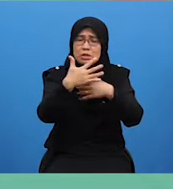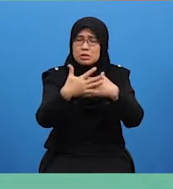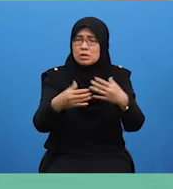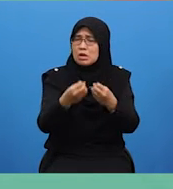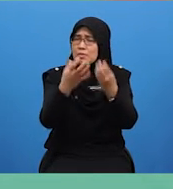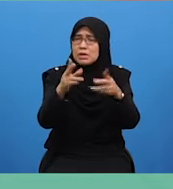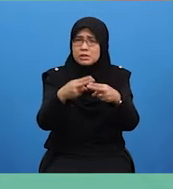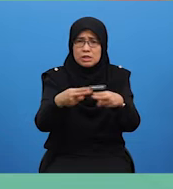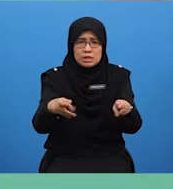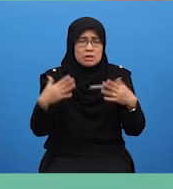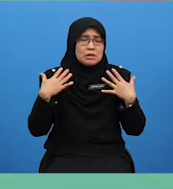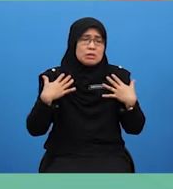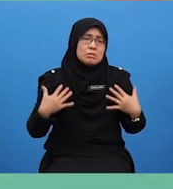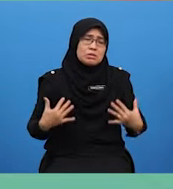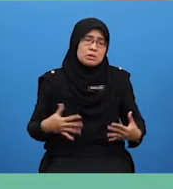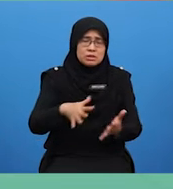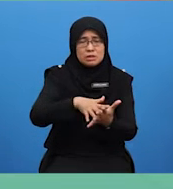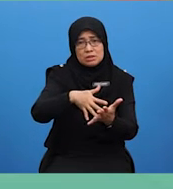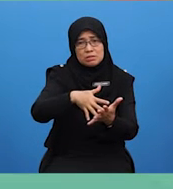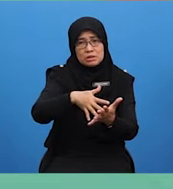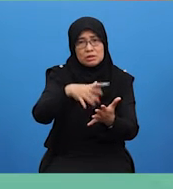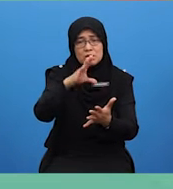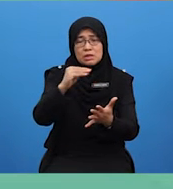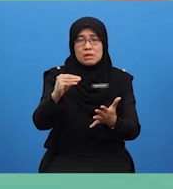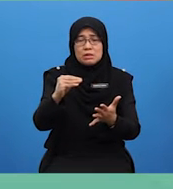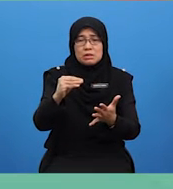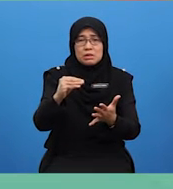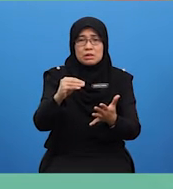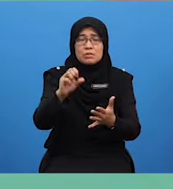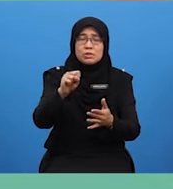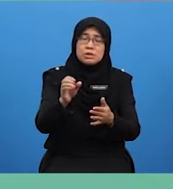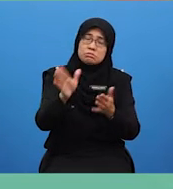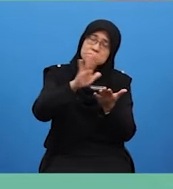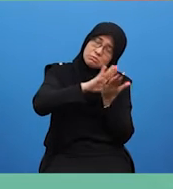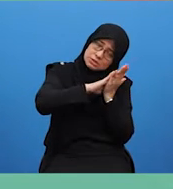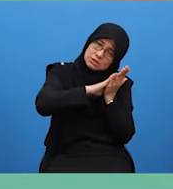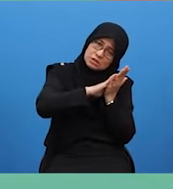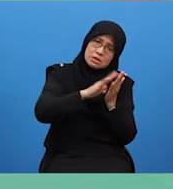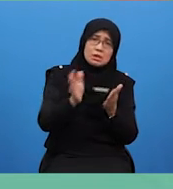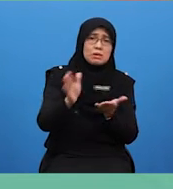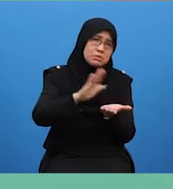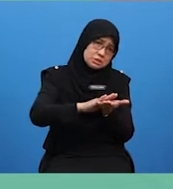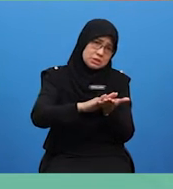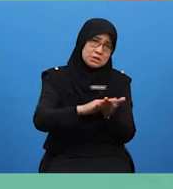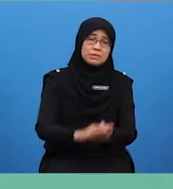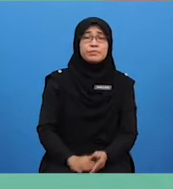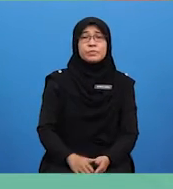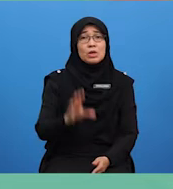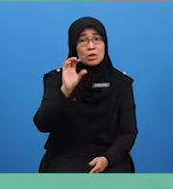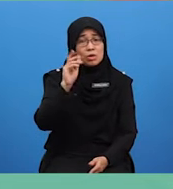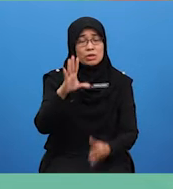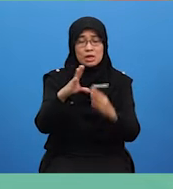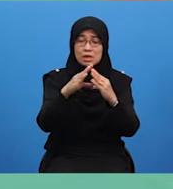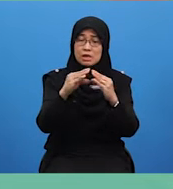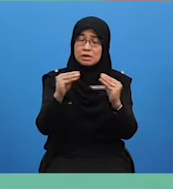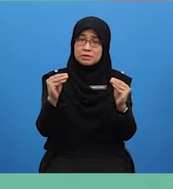seterusnya, badan menjadi lemah dan mudah pingsan. Okay, sekian sahaja sesi